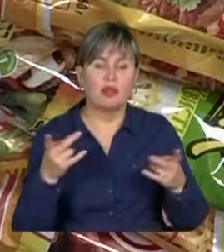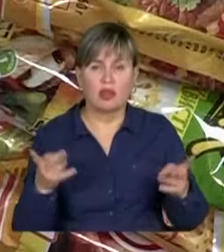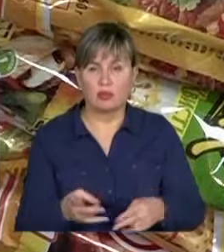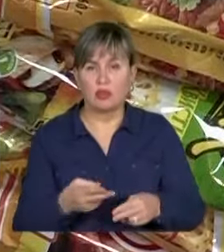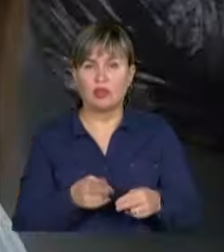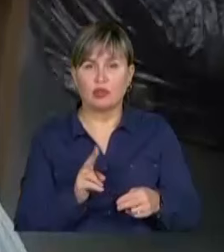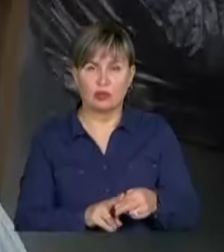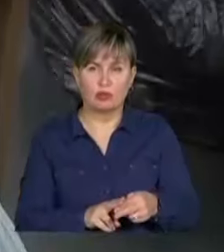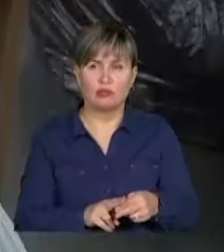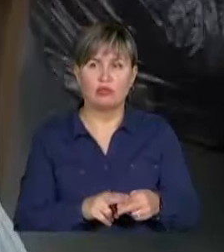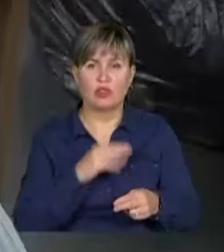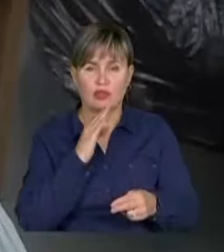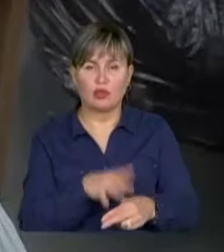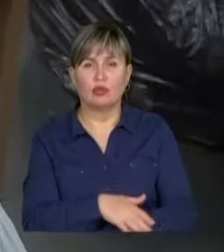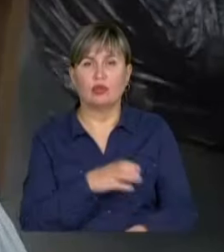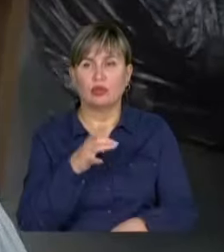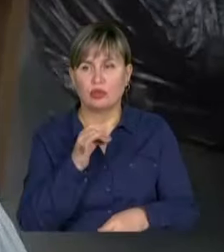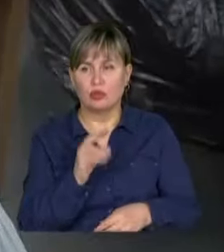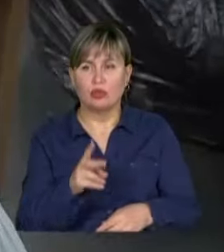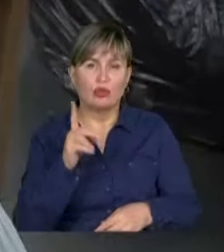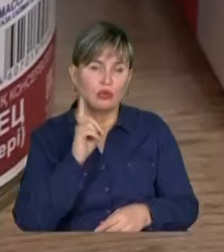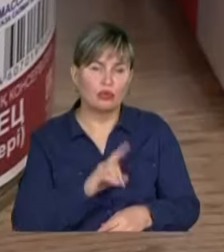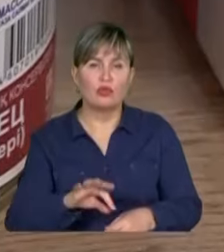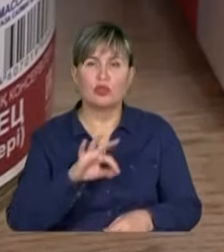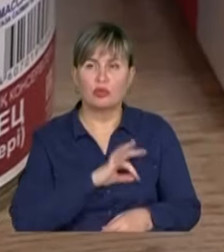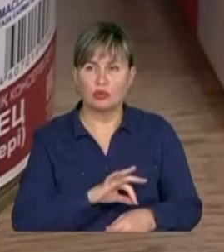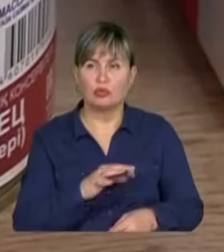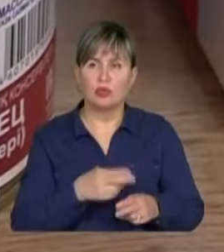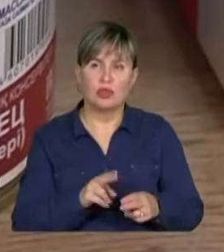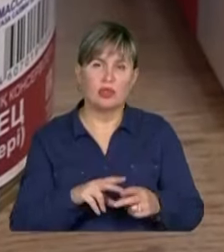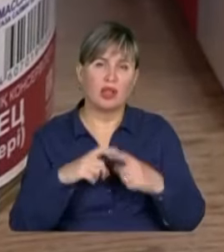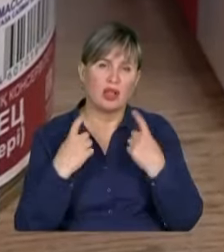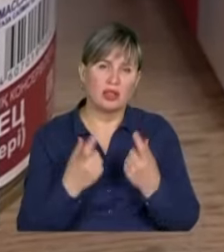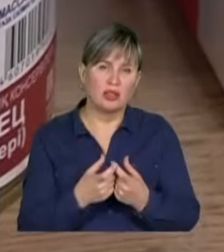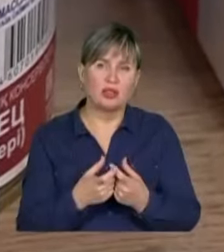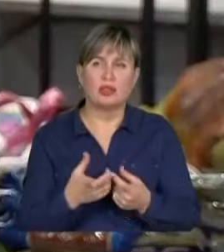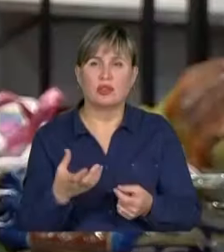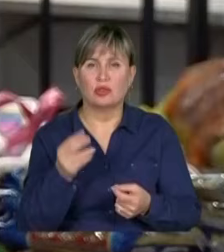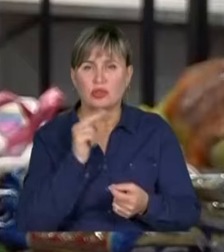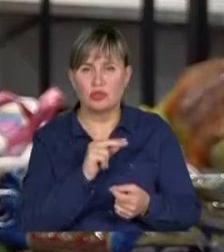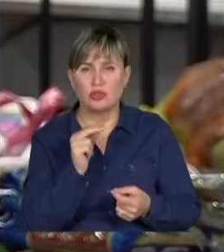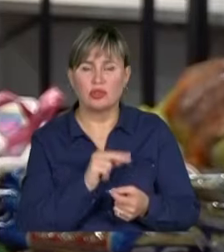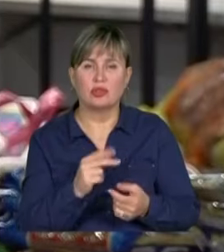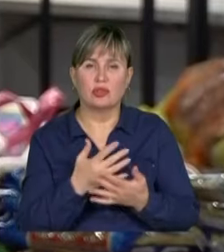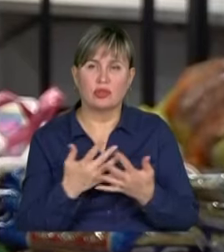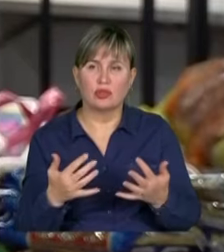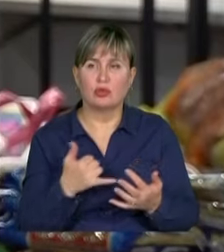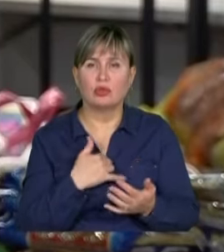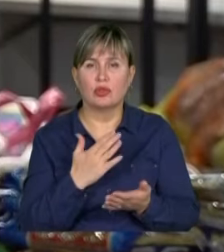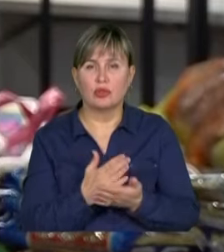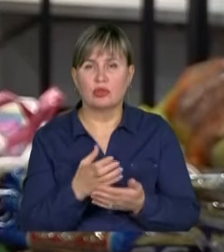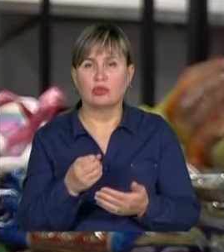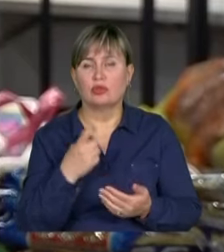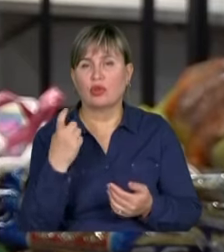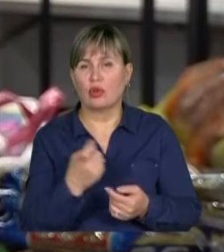которые хватает на долгий срок, удобны в использовании. Это консервы, сушки, чай. Помимо этого у нас есть большой спрос на